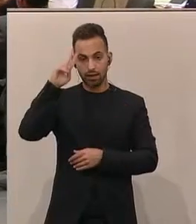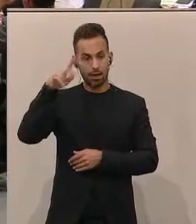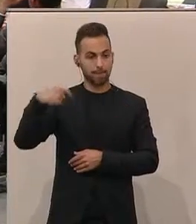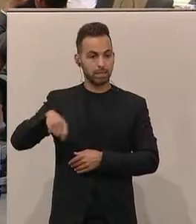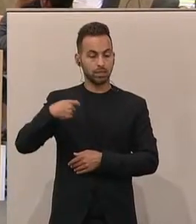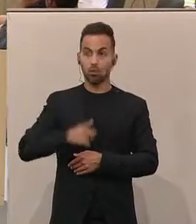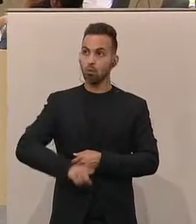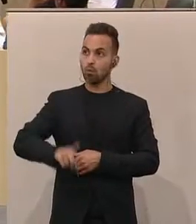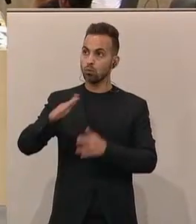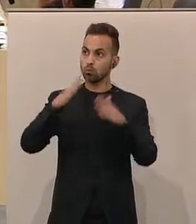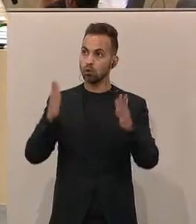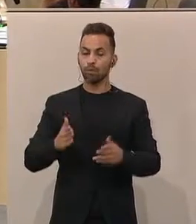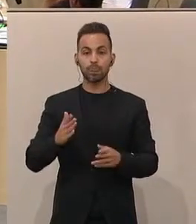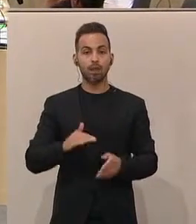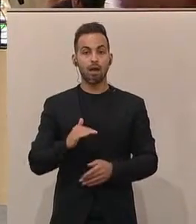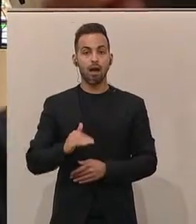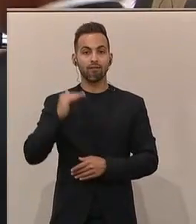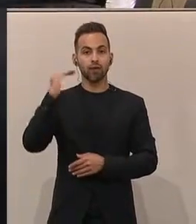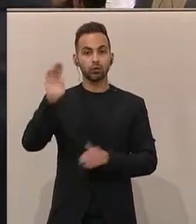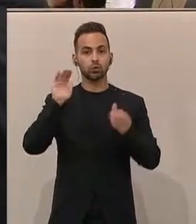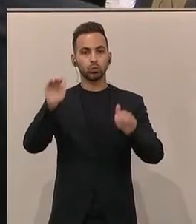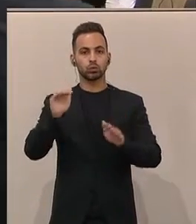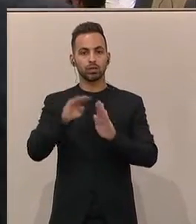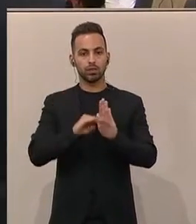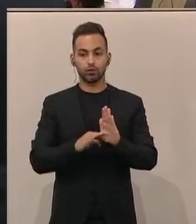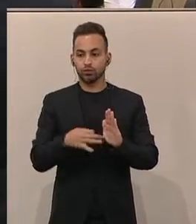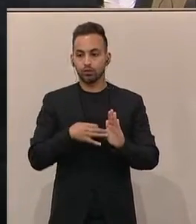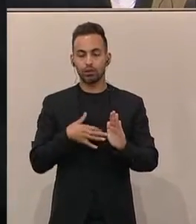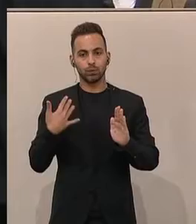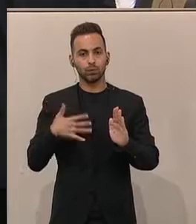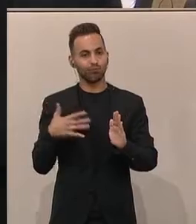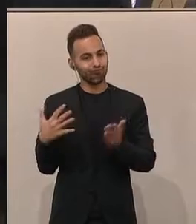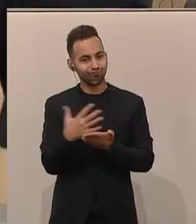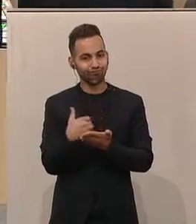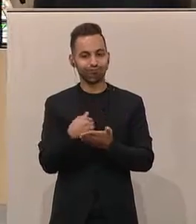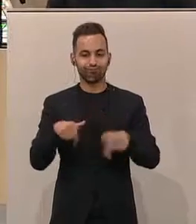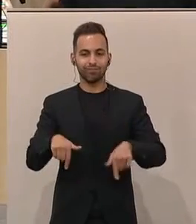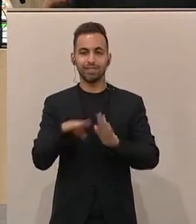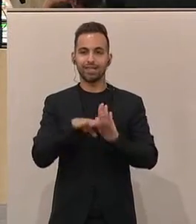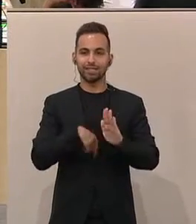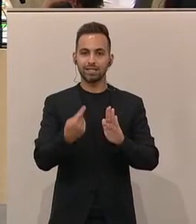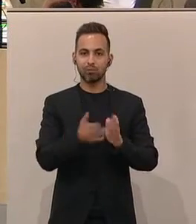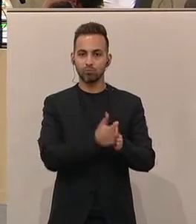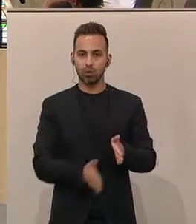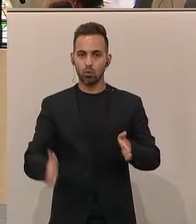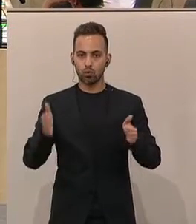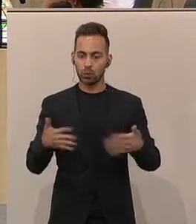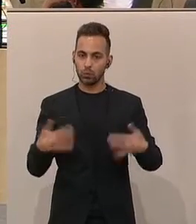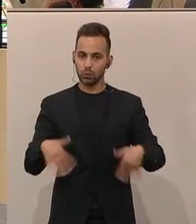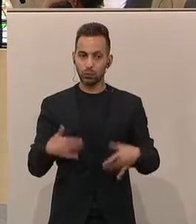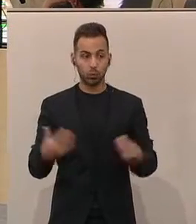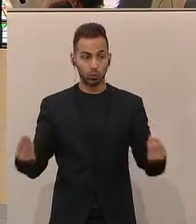Erwachsenenschutzanpassungsgesetz für den Sozialbereich, mit dem Gesetzesänderungen in 35 Bereichen durchgeführt werden, wie wir gerade gehört haben. Und die Regierungsparteien